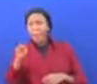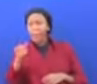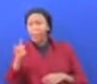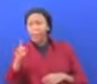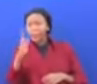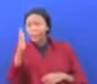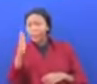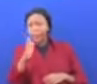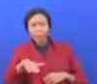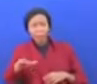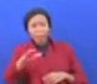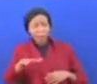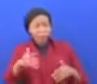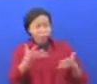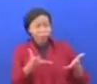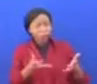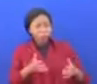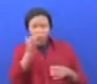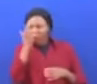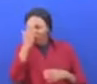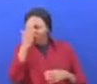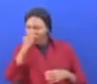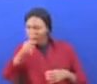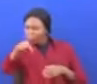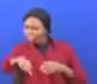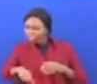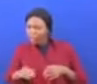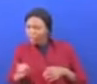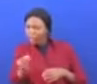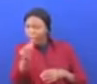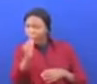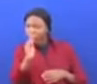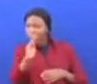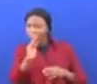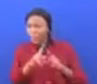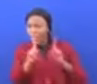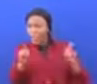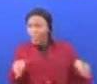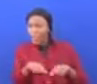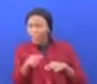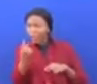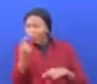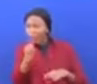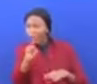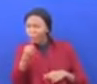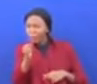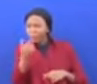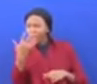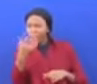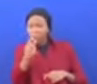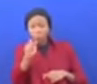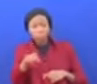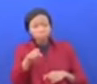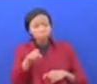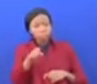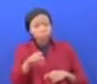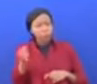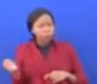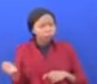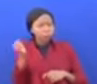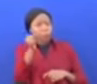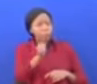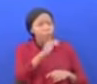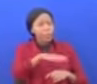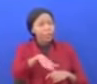mtu unalichukua ambao wanajua kabisa kama chini kuna dhahabu, alafu unamwambia kari moja shilingi milioni 5, lakini mtu huyu ukimpeleka kule eneo